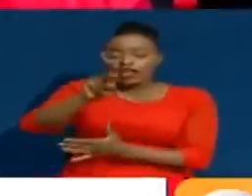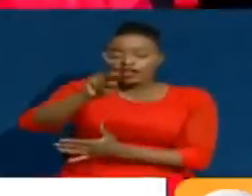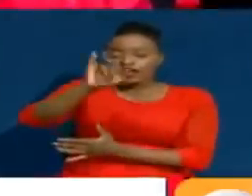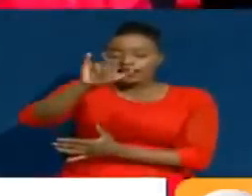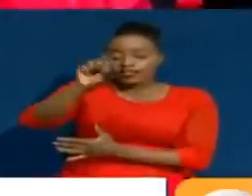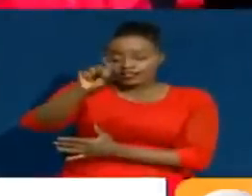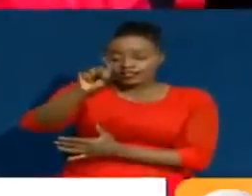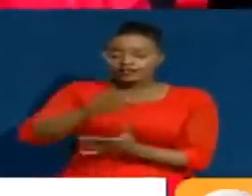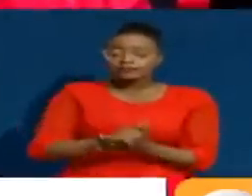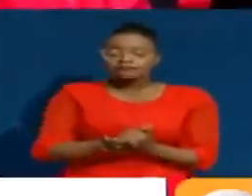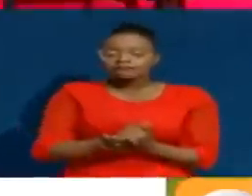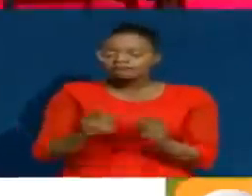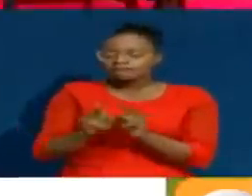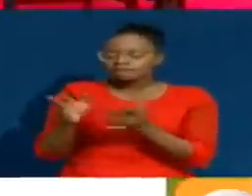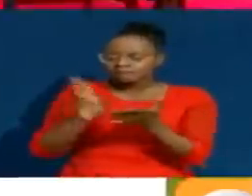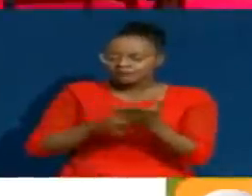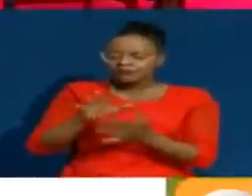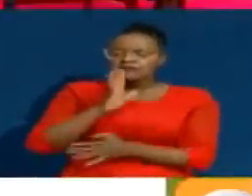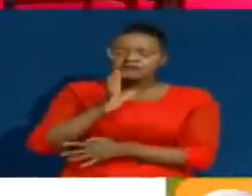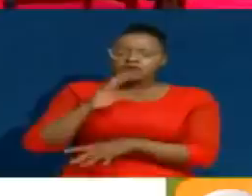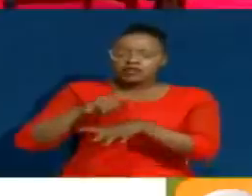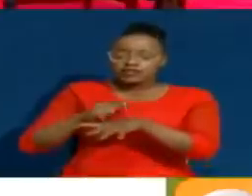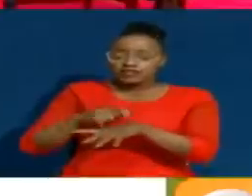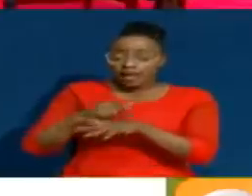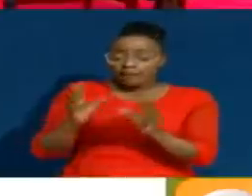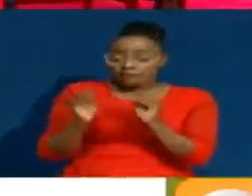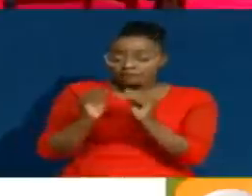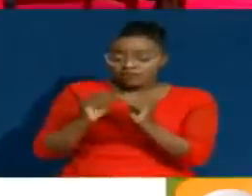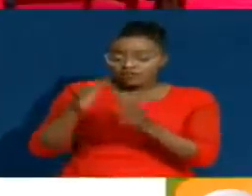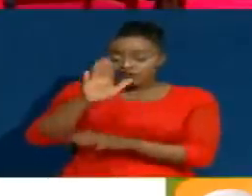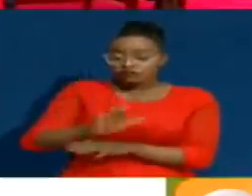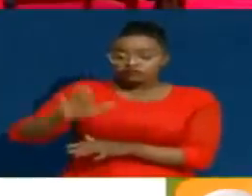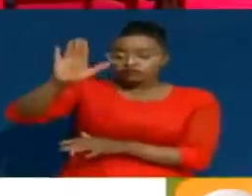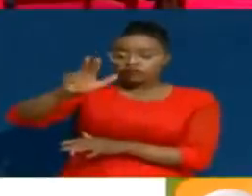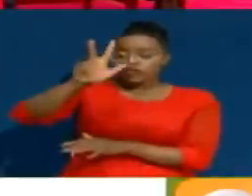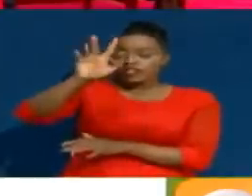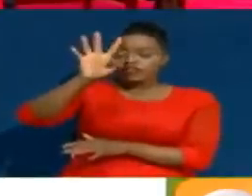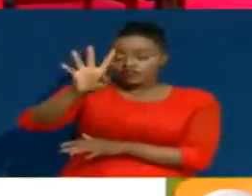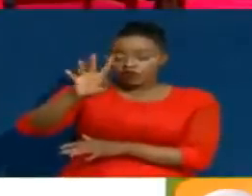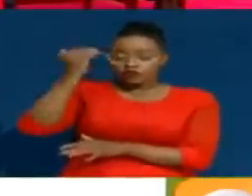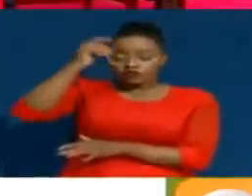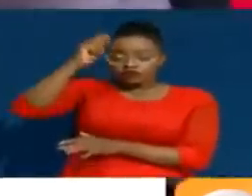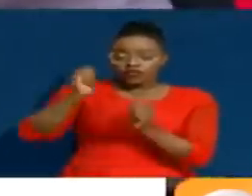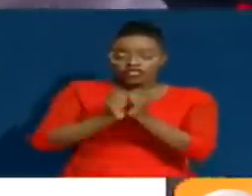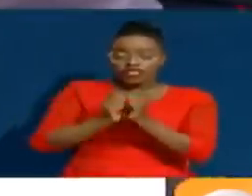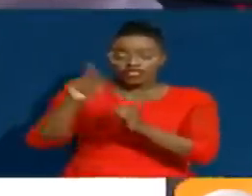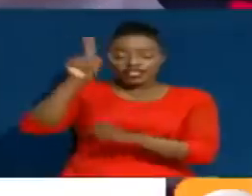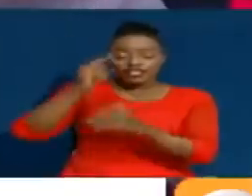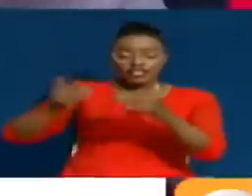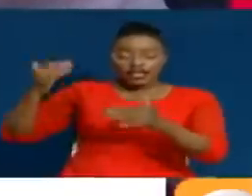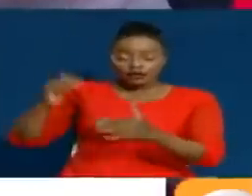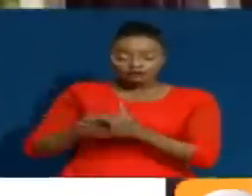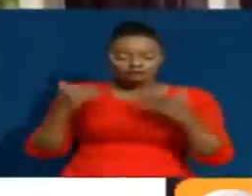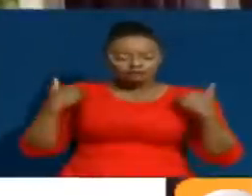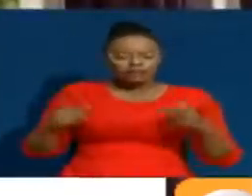ujasusi nchini NIS. Akirejelea semi zake wakati wa hafla ya kuwaapisha majaji wapya 34 siku 10 zilizopita.